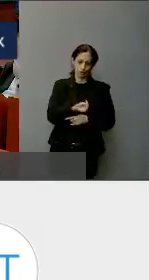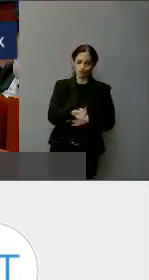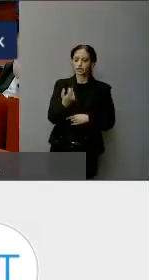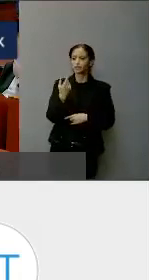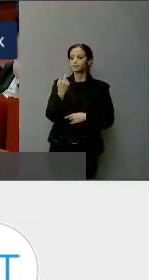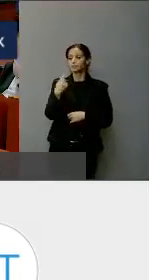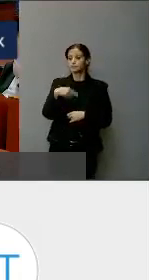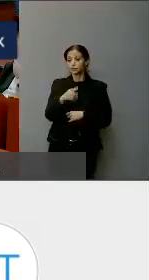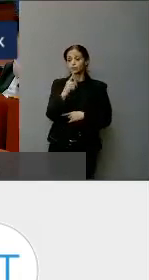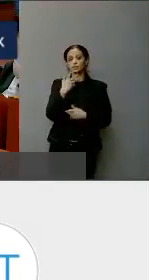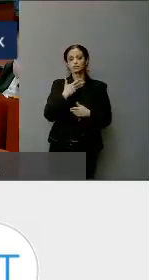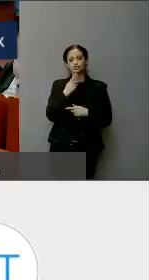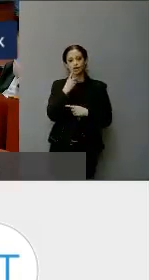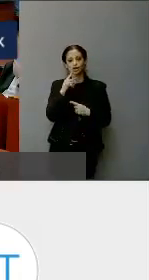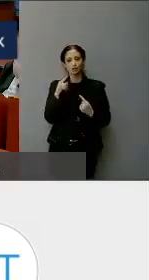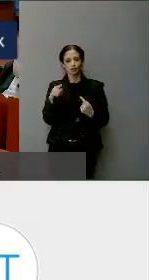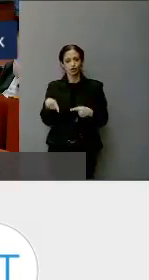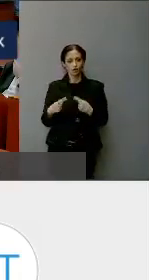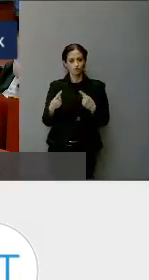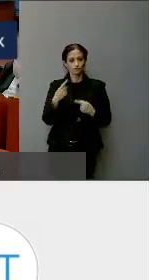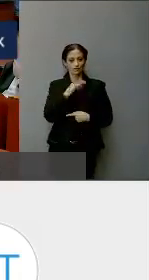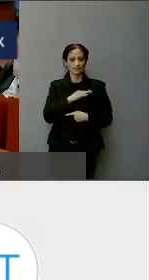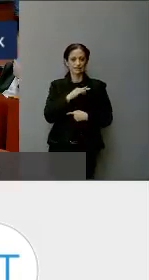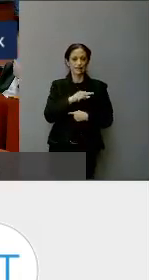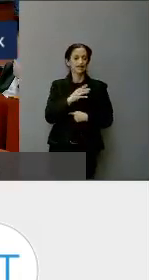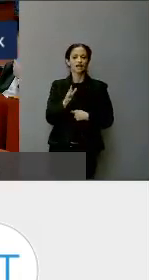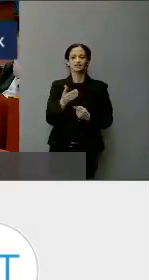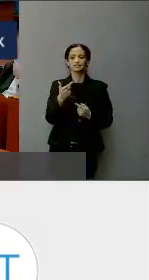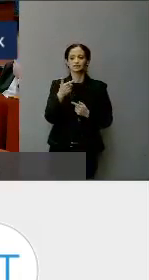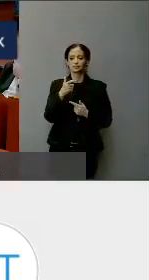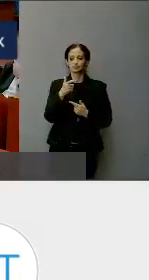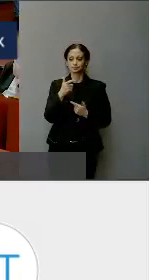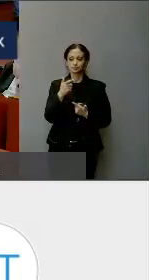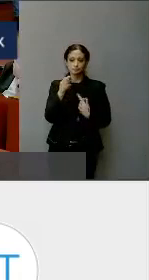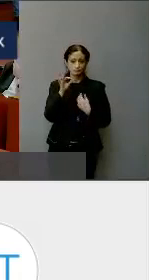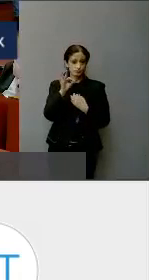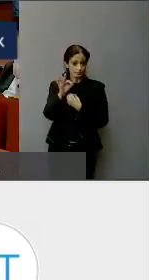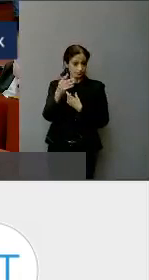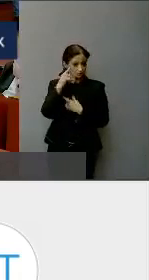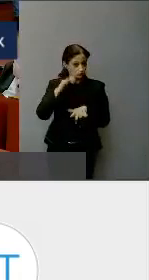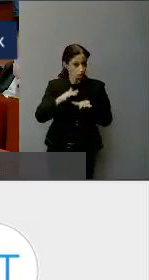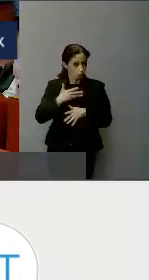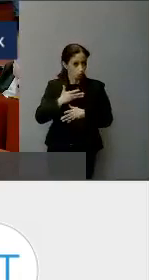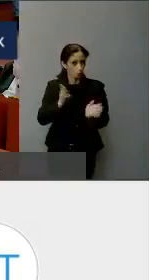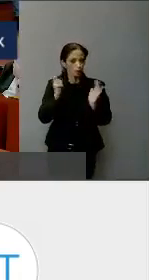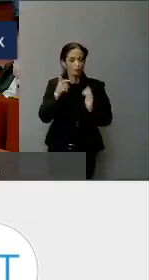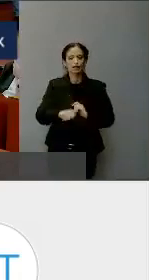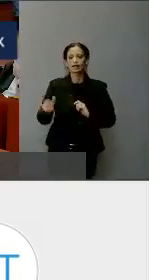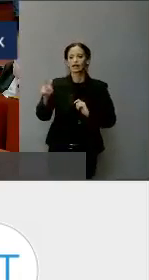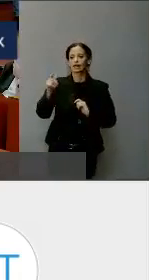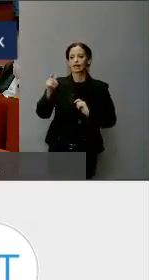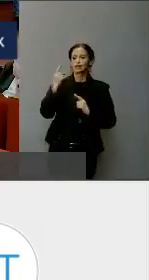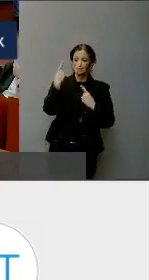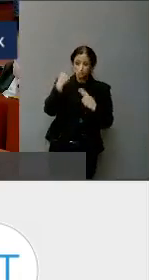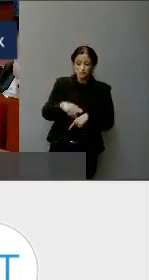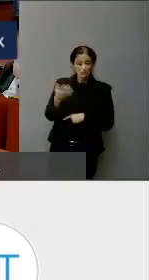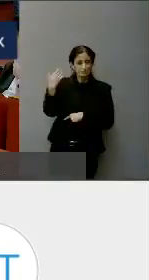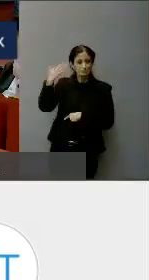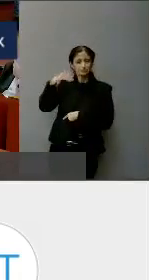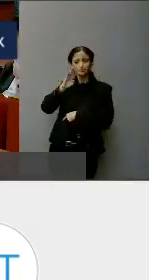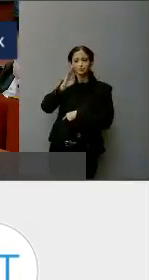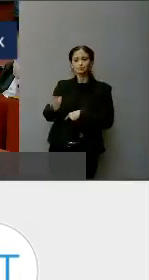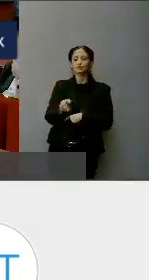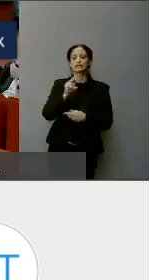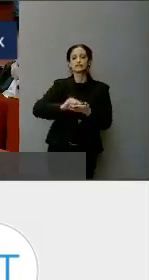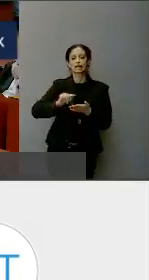conflitto di interessi sia un limite davvero e per quello che mi sono rivolta la segreteria generale perché ruolo della segretaria generale è fondamentale spero che